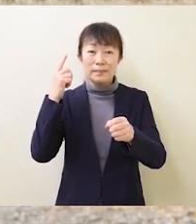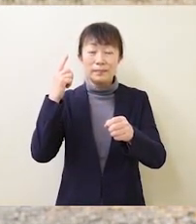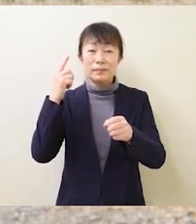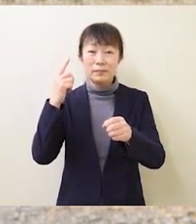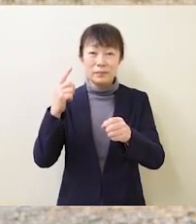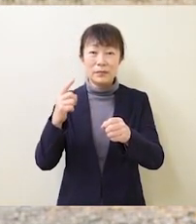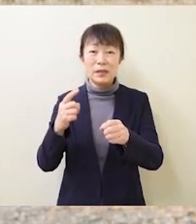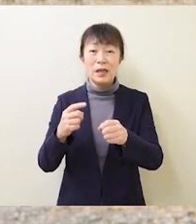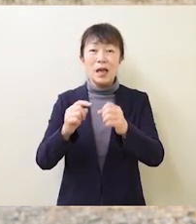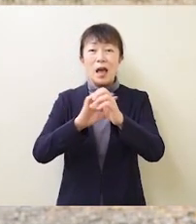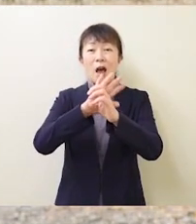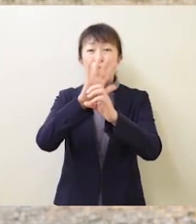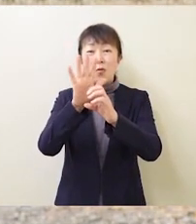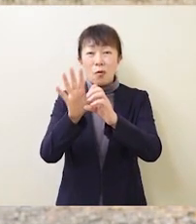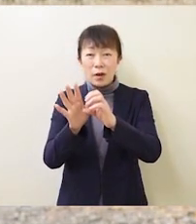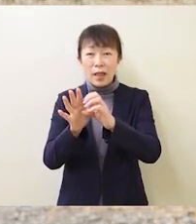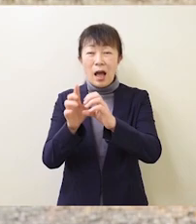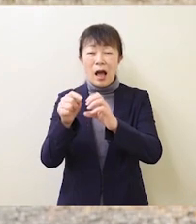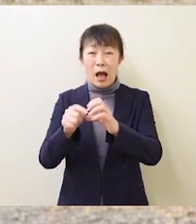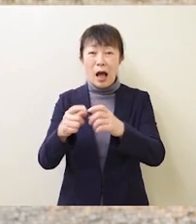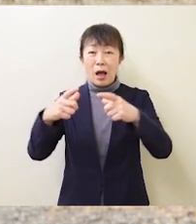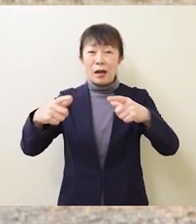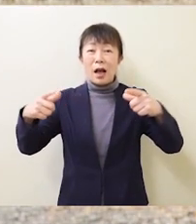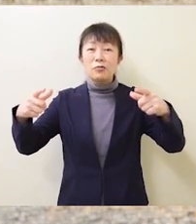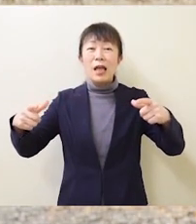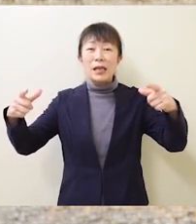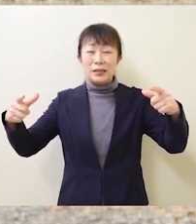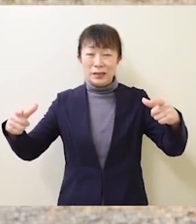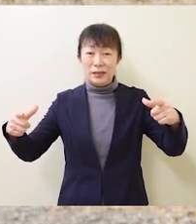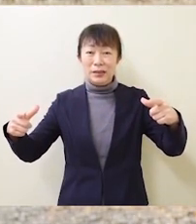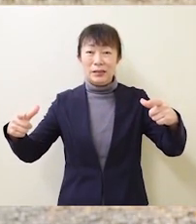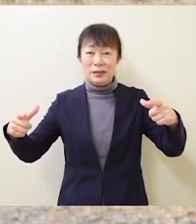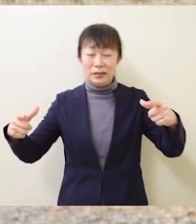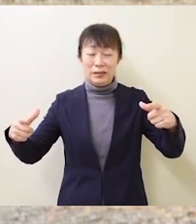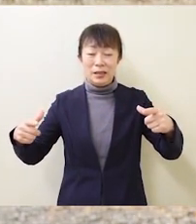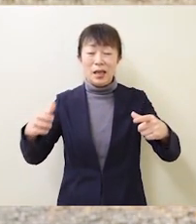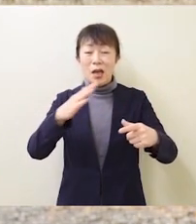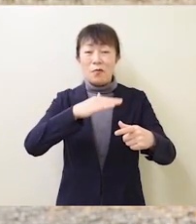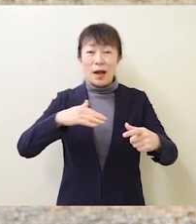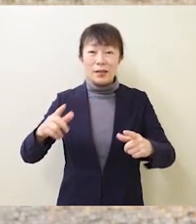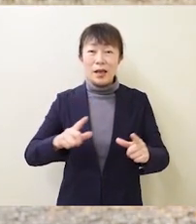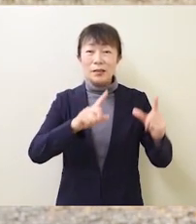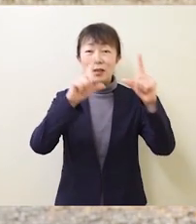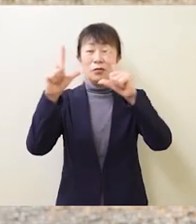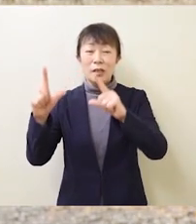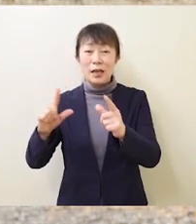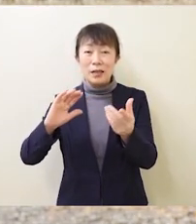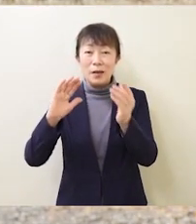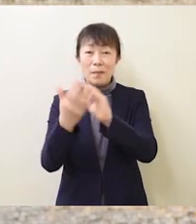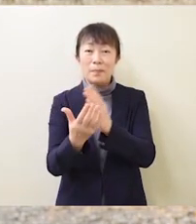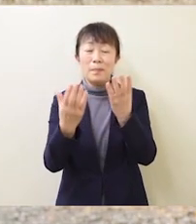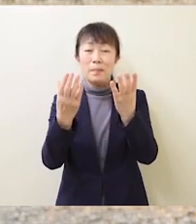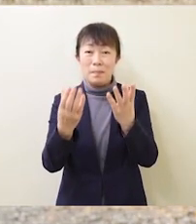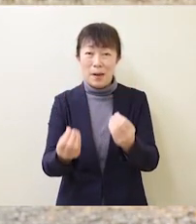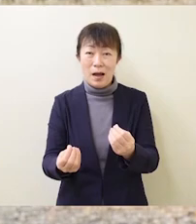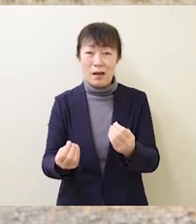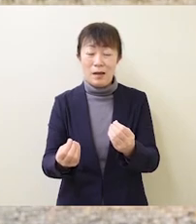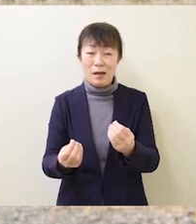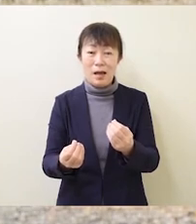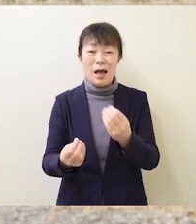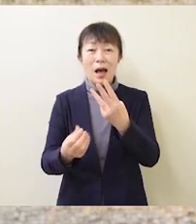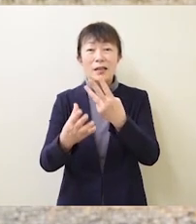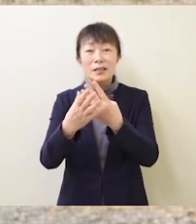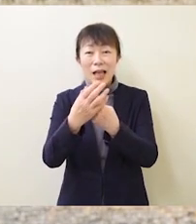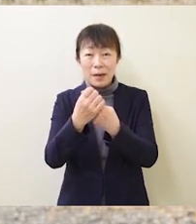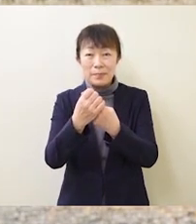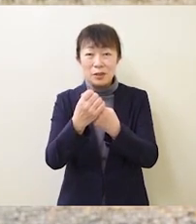ても新型コロナウイルスの感染拡大により、私たちの生活は一変しました。3